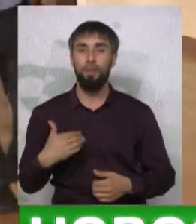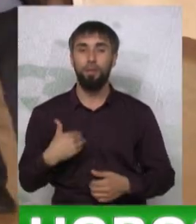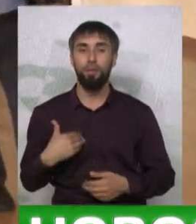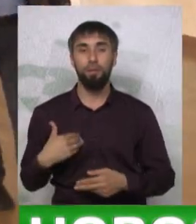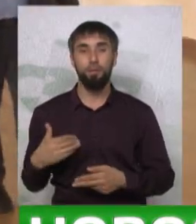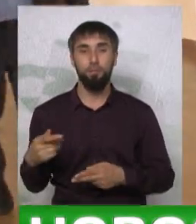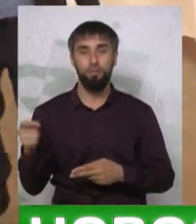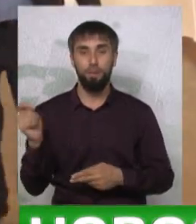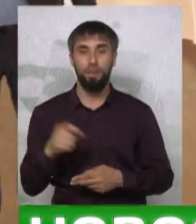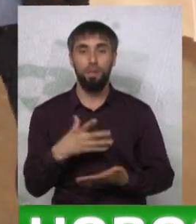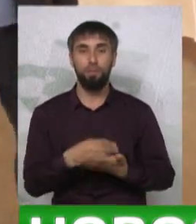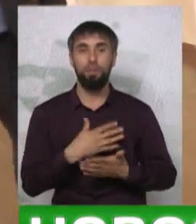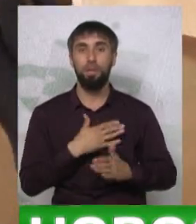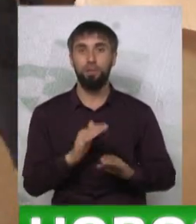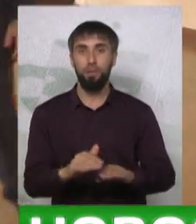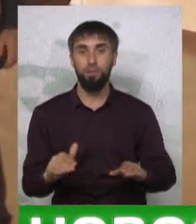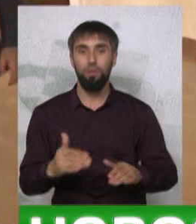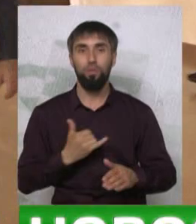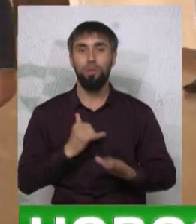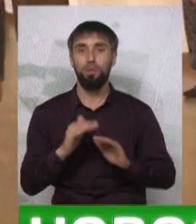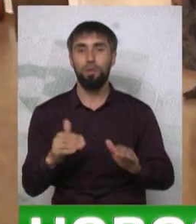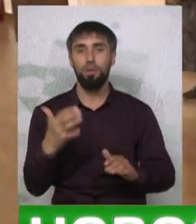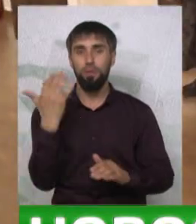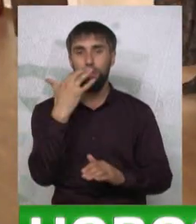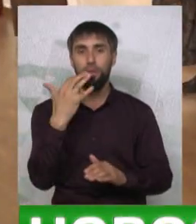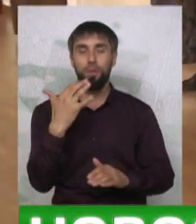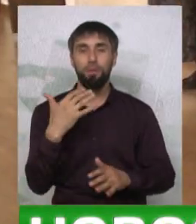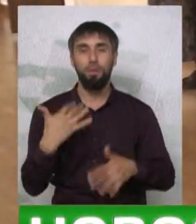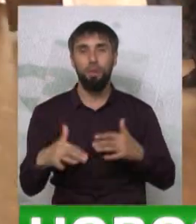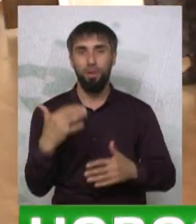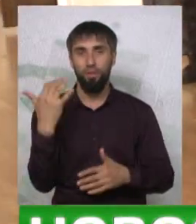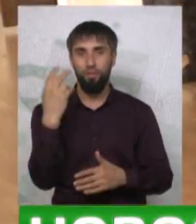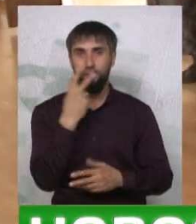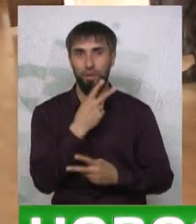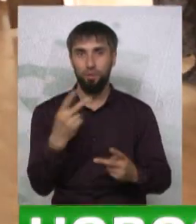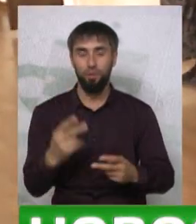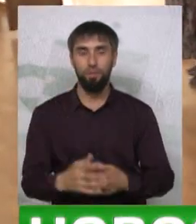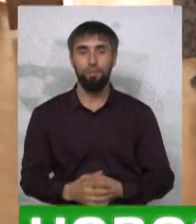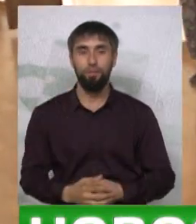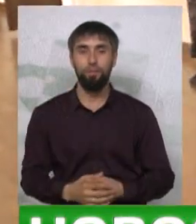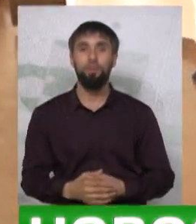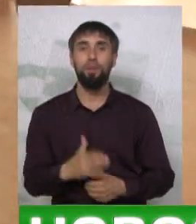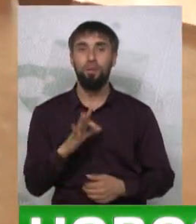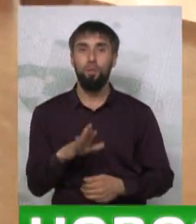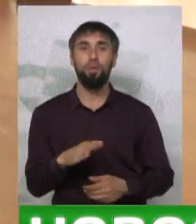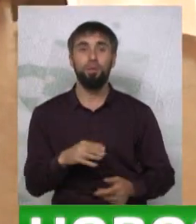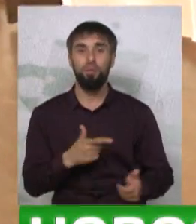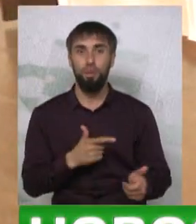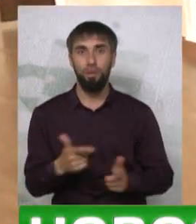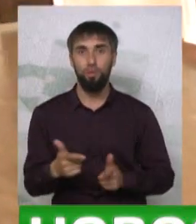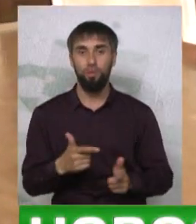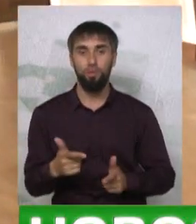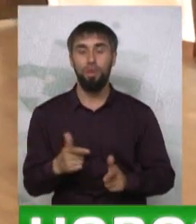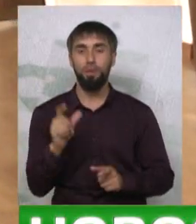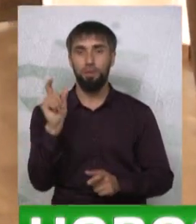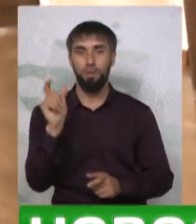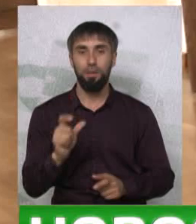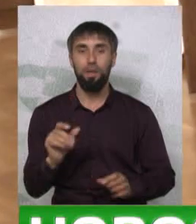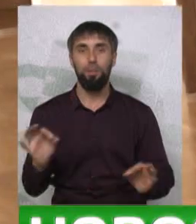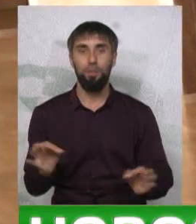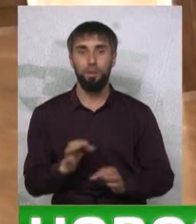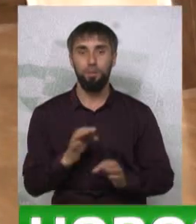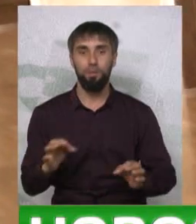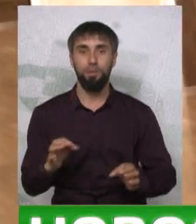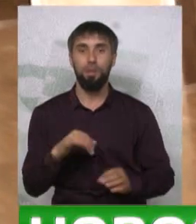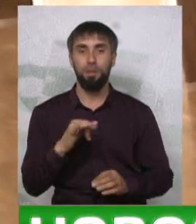своими воспитанниками. У нас дети слепые, слабовидящие. Вот подготовили стихи,